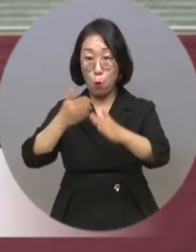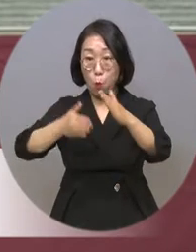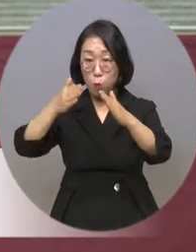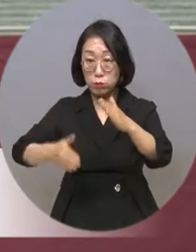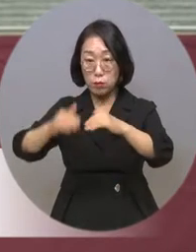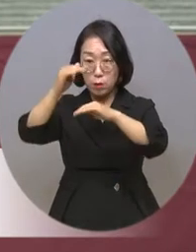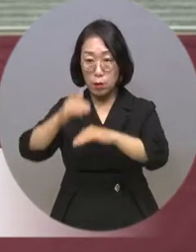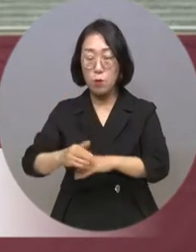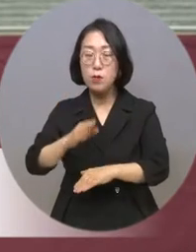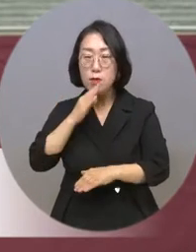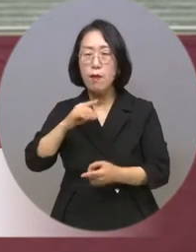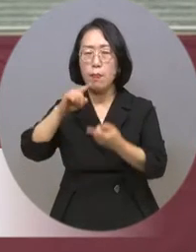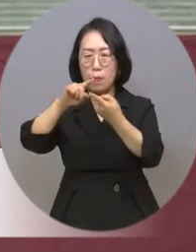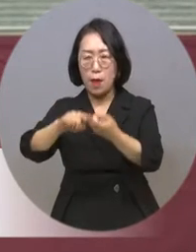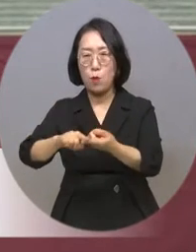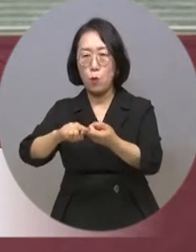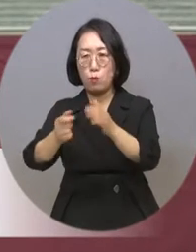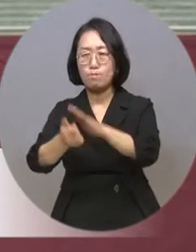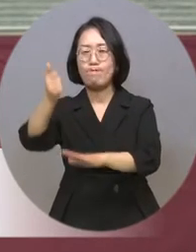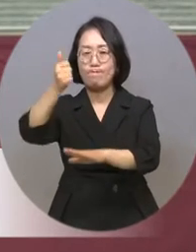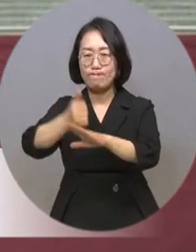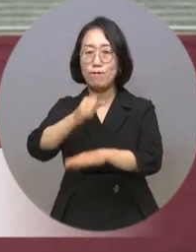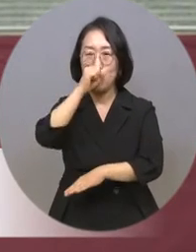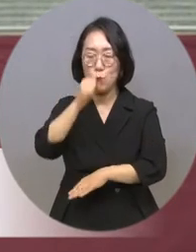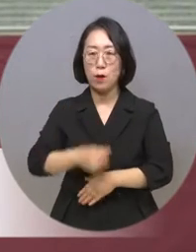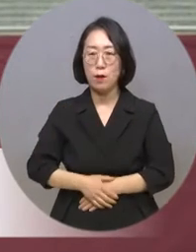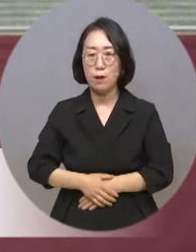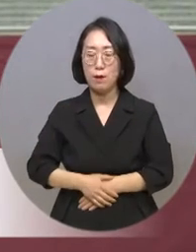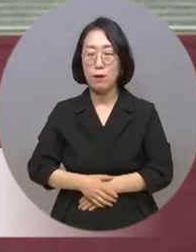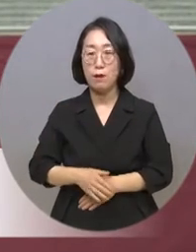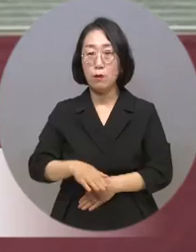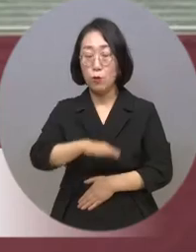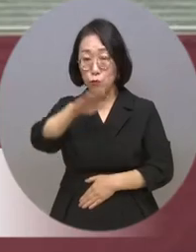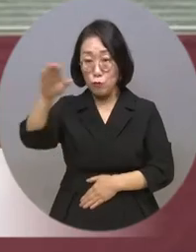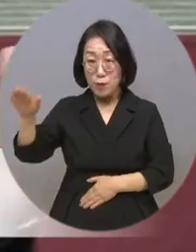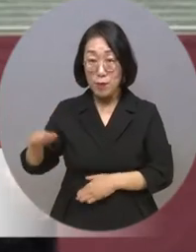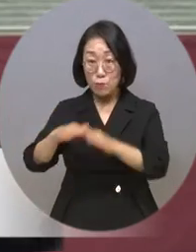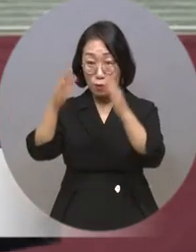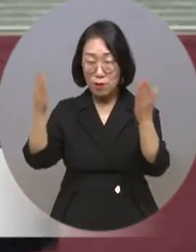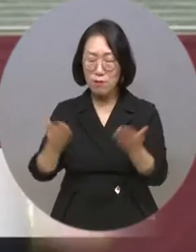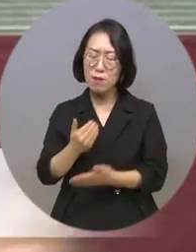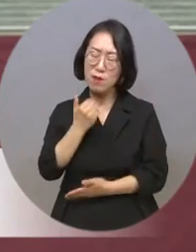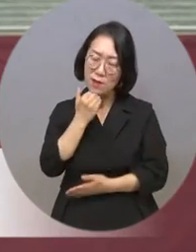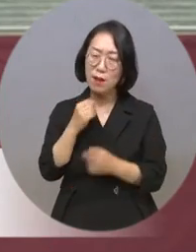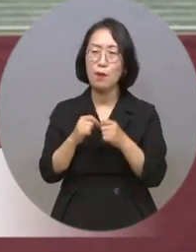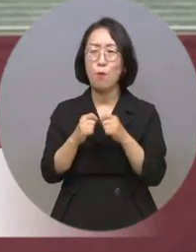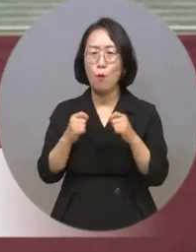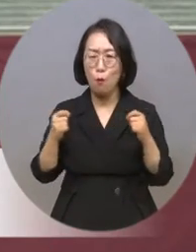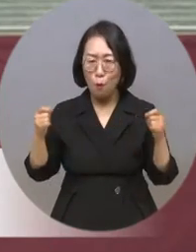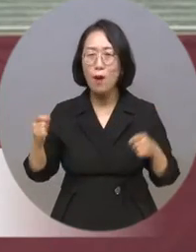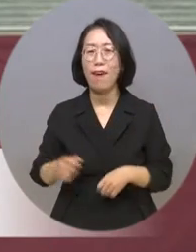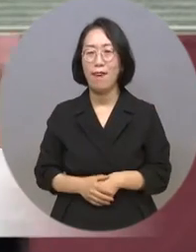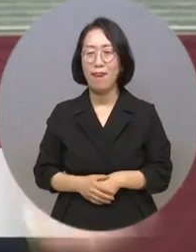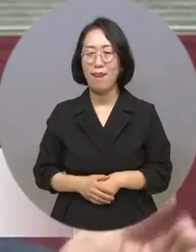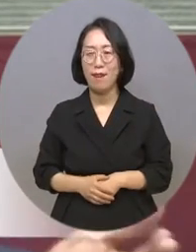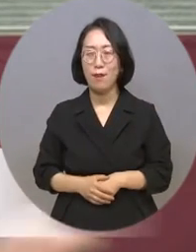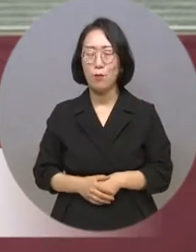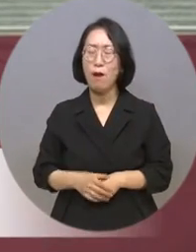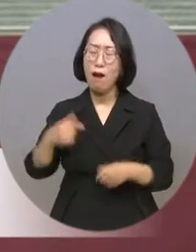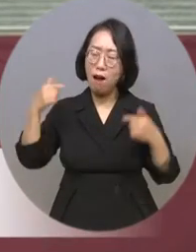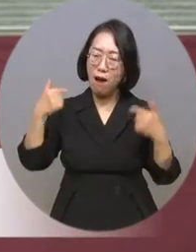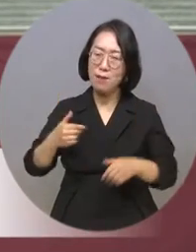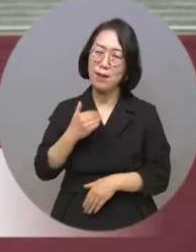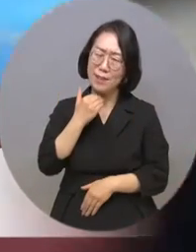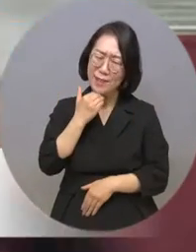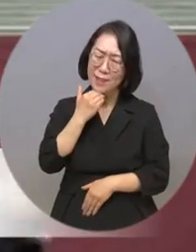좀 만들어가는 시간을 꼭 가졌으면 좋겠습니다. 우리 장애인들은 기다리는 시간이 너무 길었고 또 익숙해져 있다고